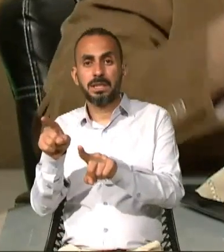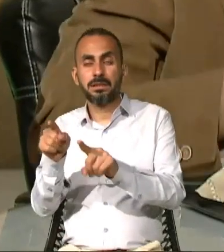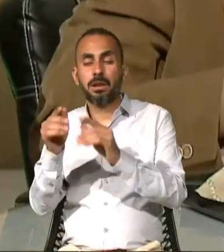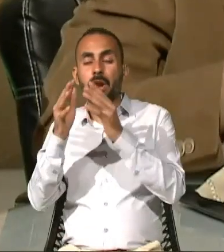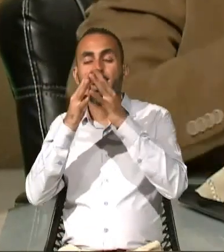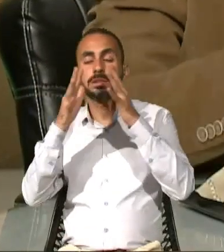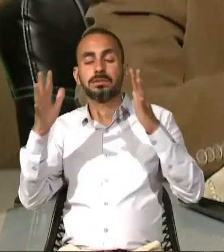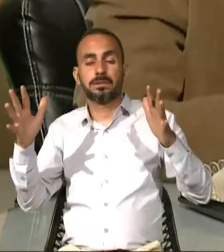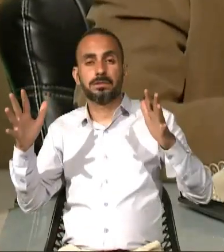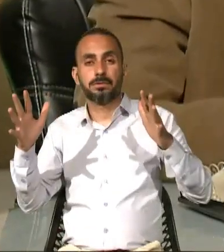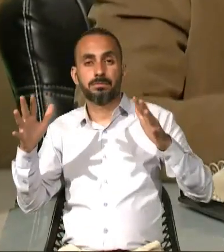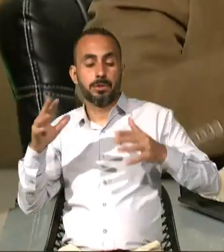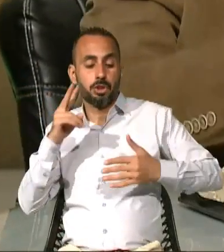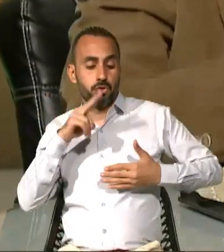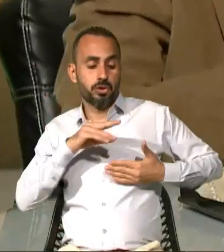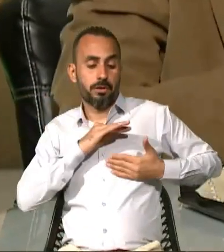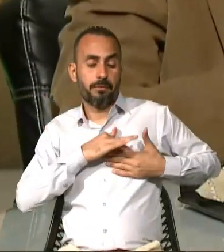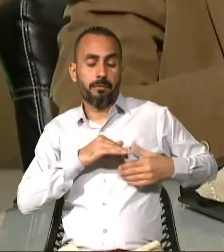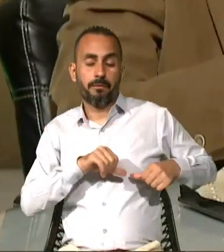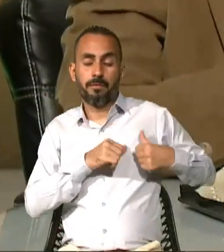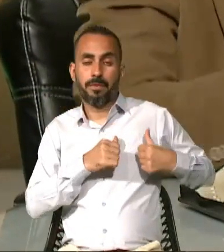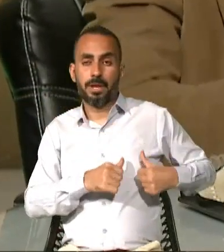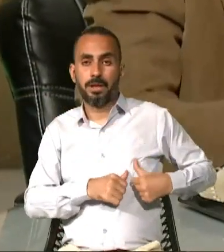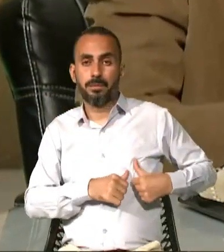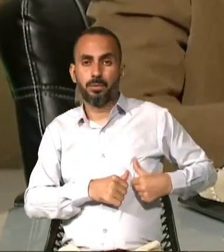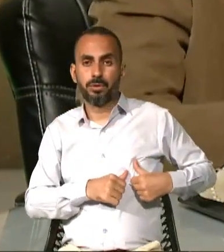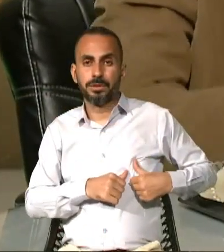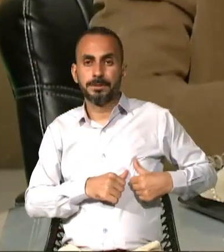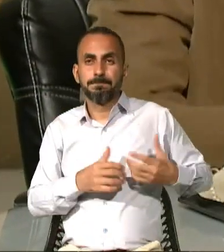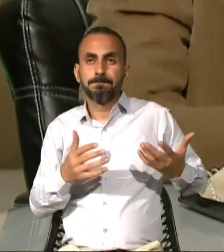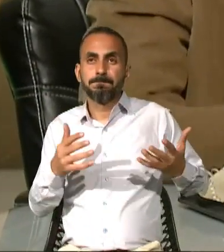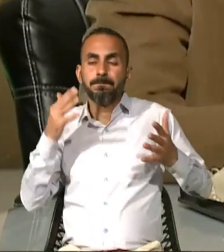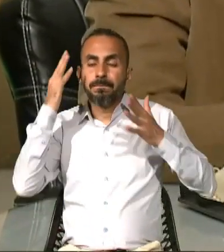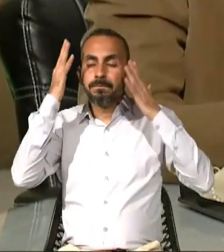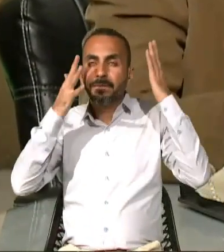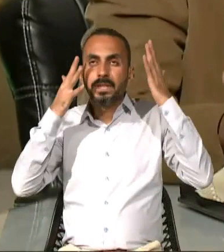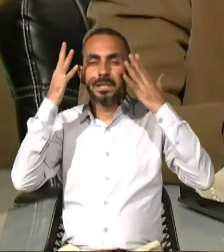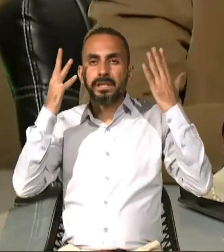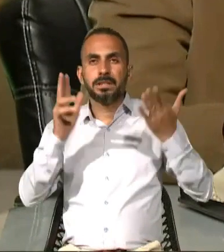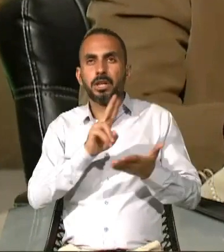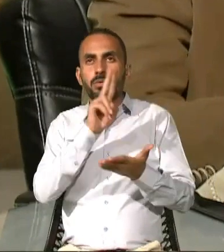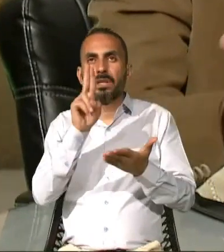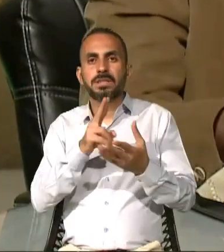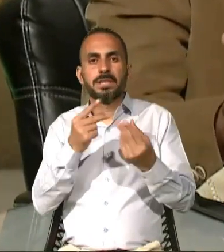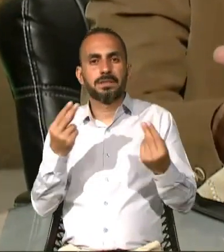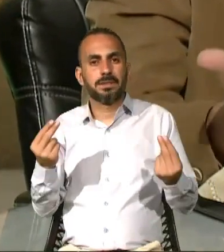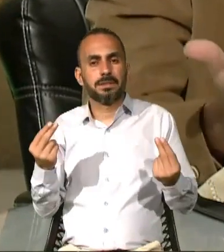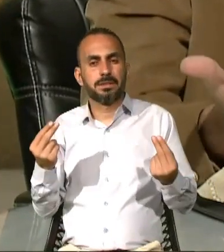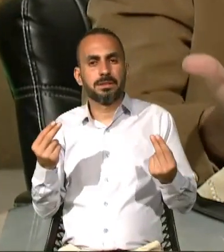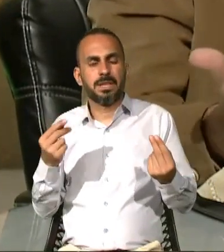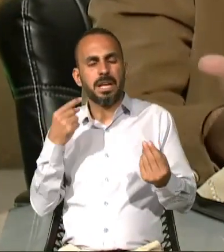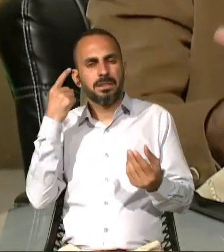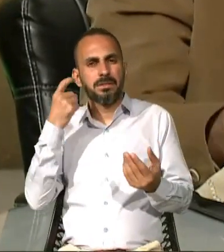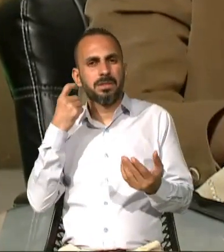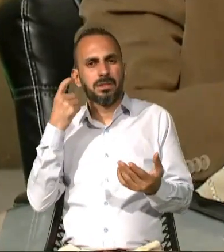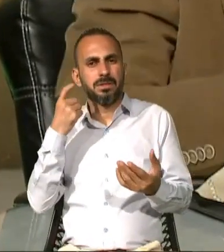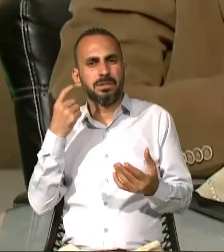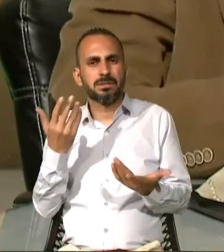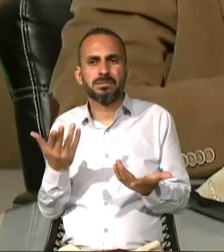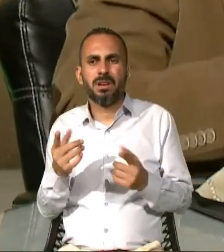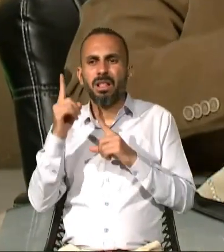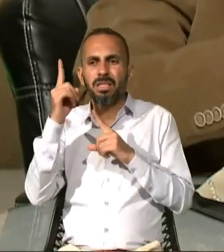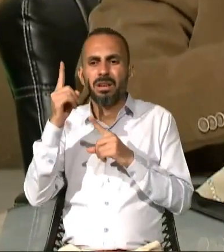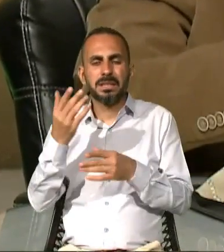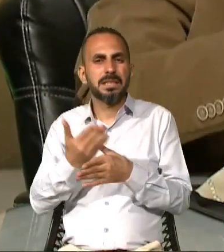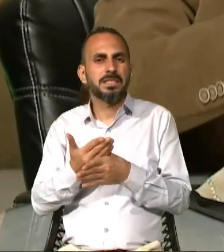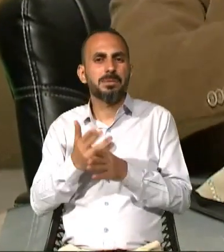في قلبه حيرة ووجد في قلبه علامة استفهام وبدأ يتساءل طب ليه؟ ليه بتسمح لنا وهم وجوههم